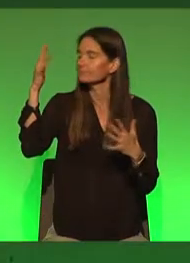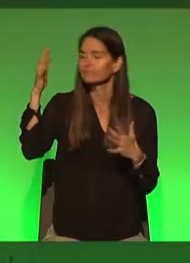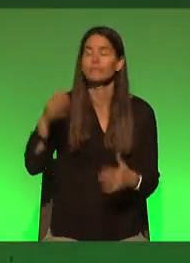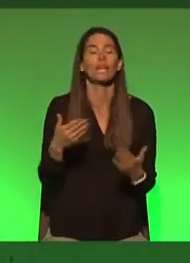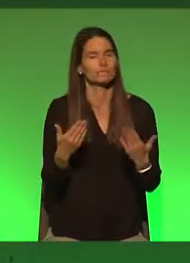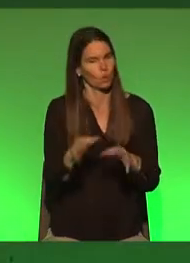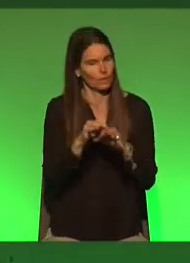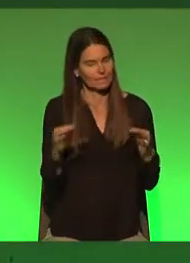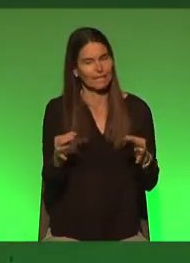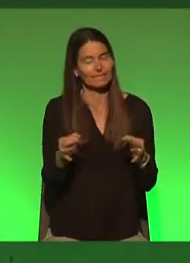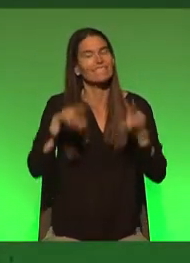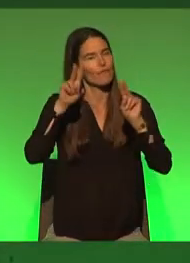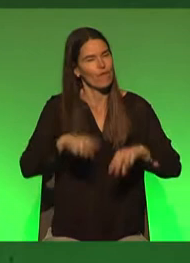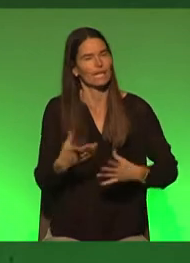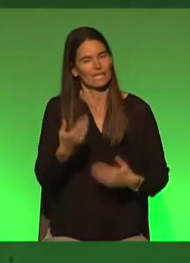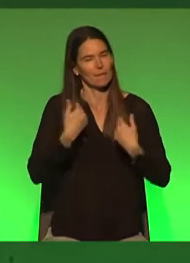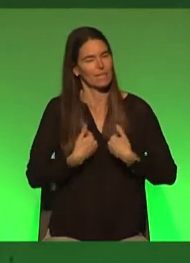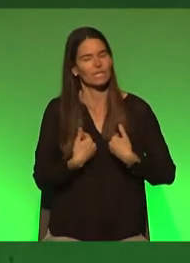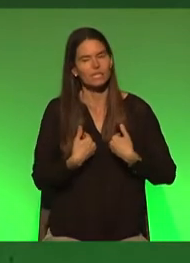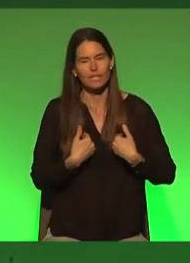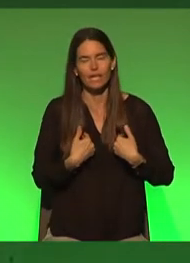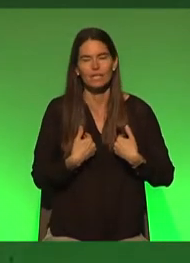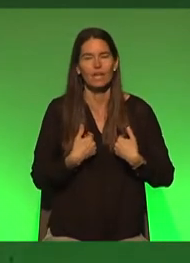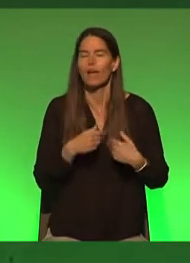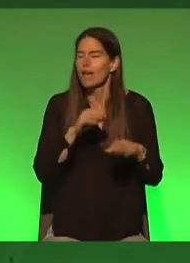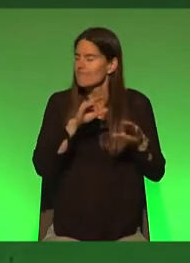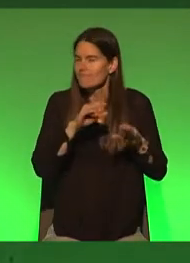dieser Satz, die Würde des Menschen ist unantastbar, der kann nicht